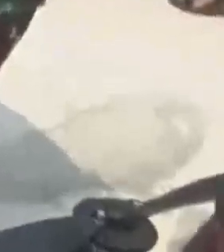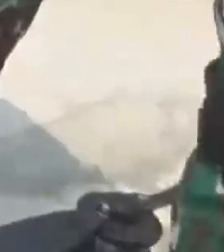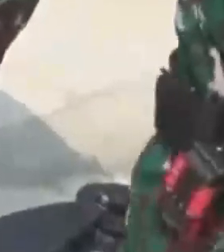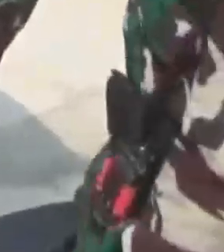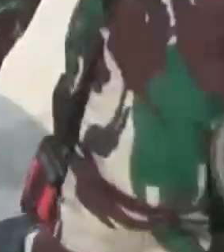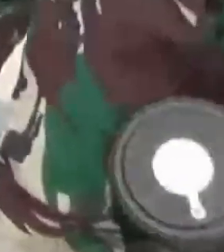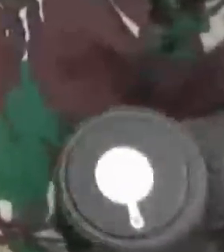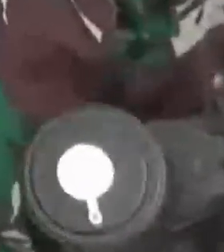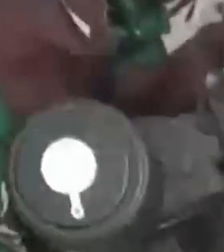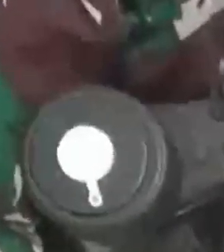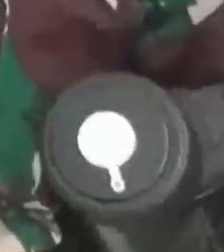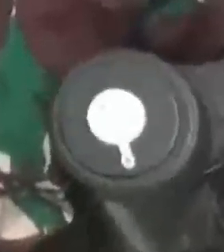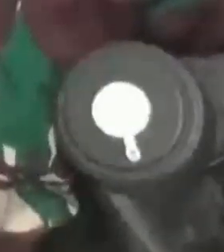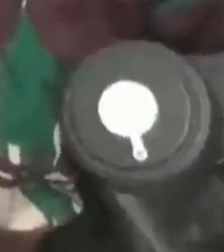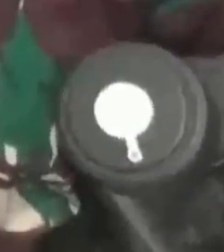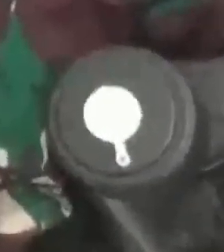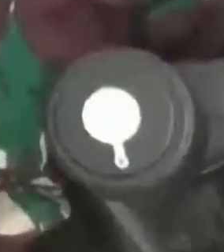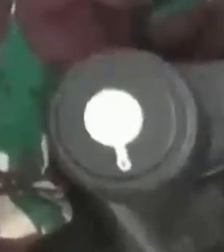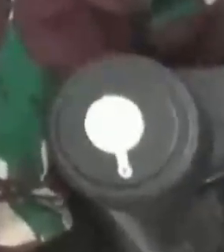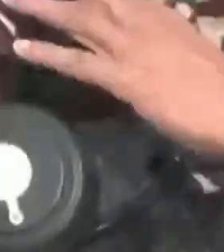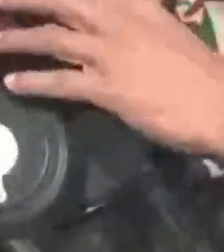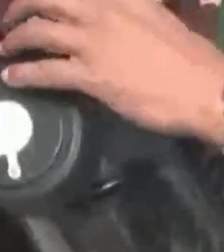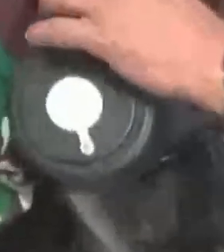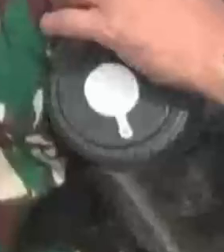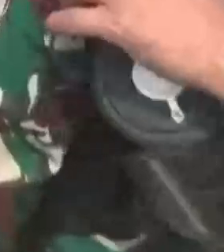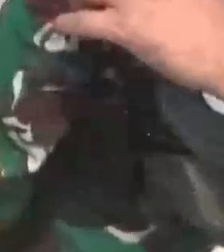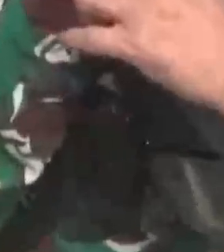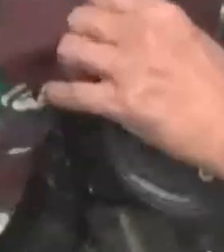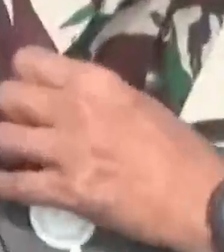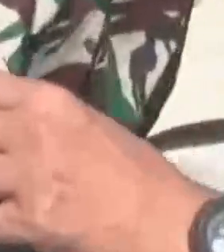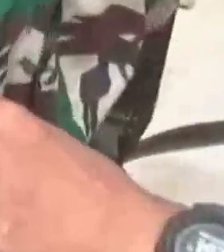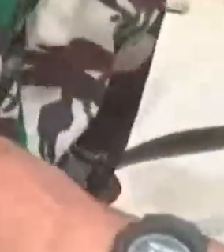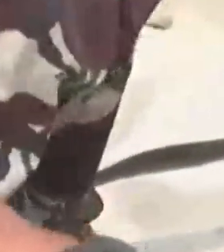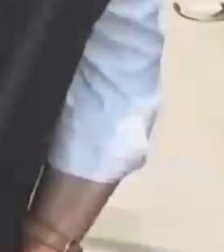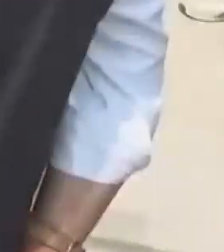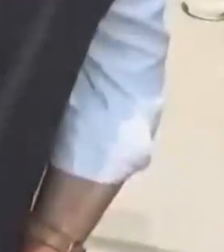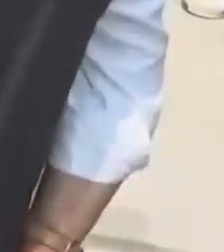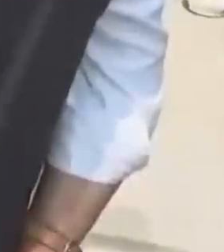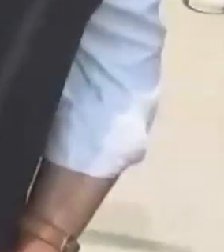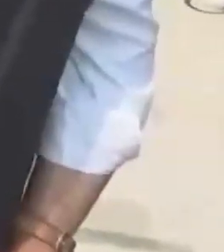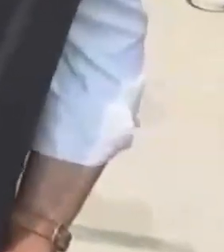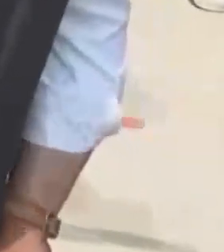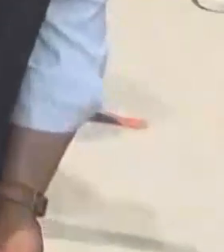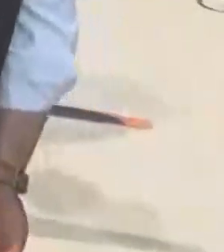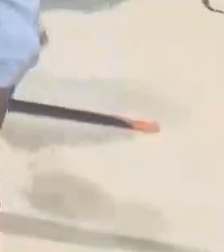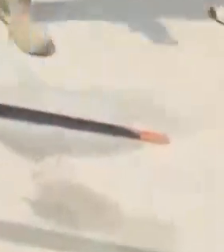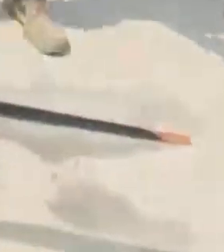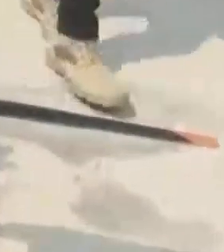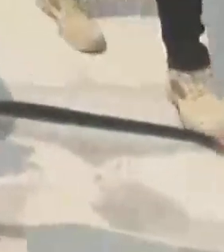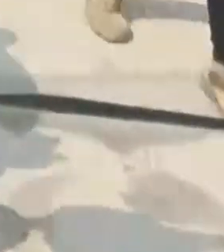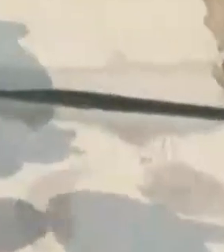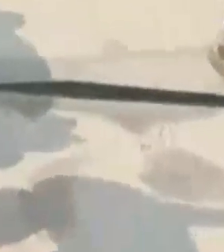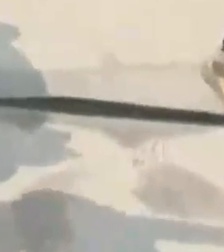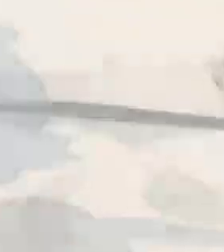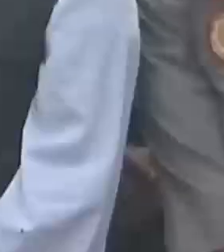Sementara itu, untuk menampung sampah harian, Pemprov Jabar akan membuka tempat penampungan sampah sementara di zona TPA Sari Mukti.